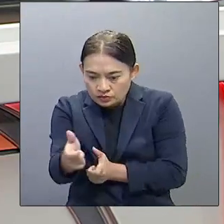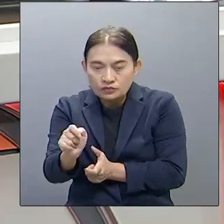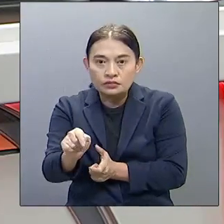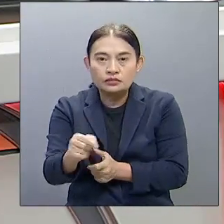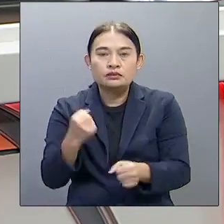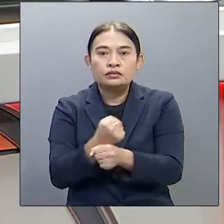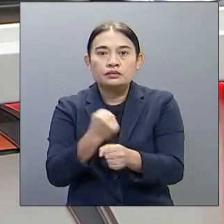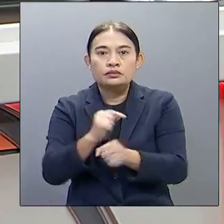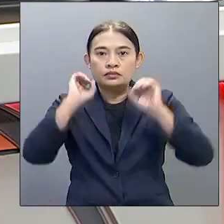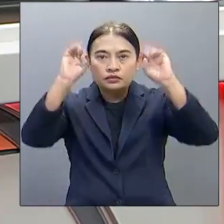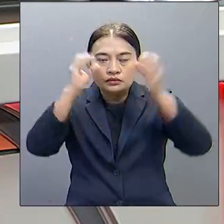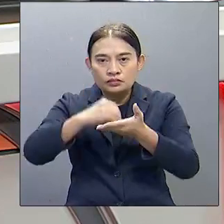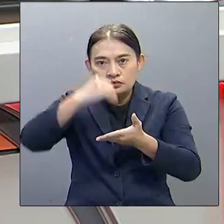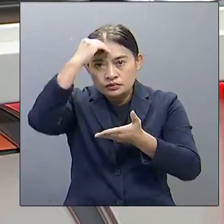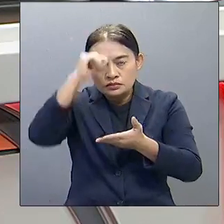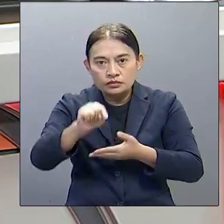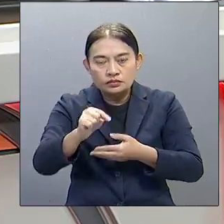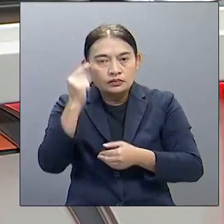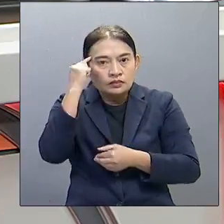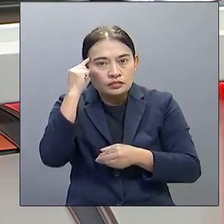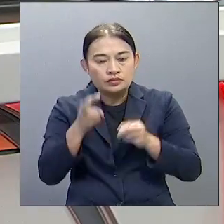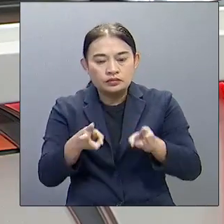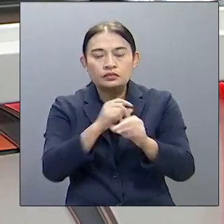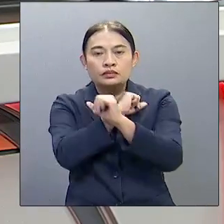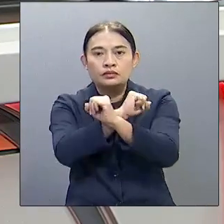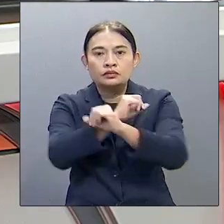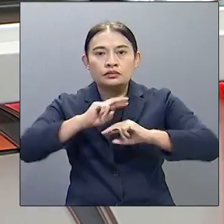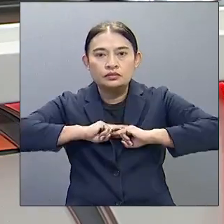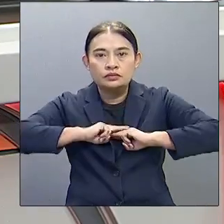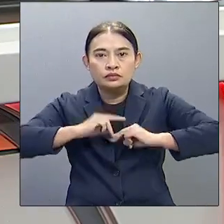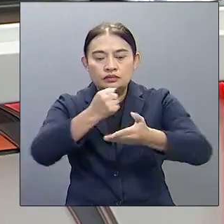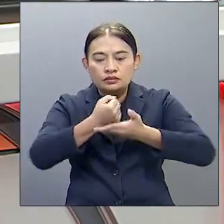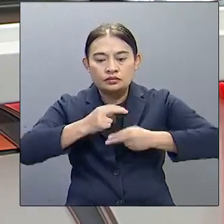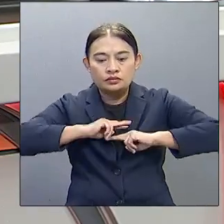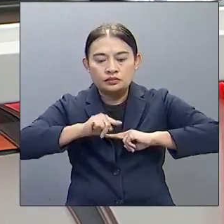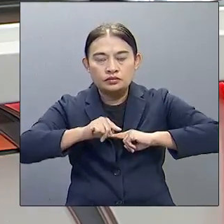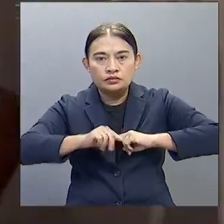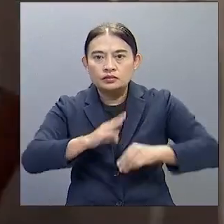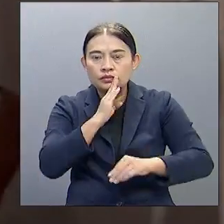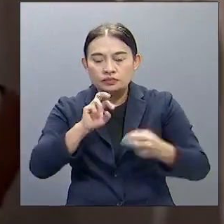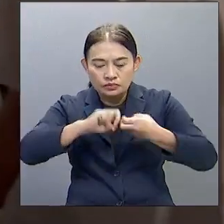ซ้อมให้กับครูและนักเรียนรู้วิธีการป้องกันตัวเองแล้วก็เอาตัวรอดในสถานการณ์จริงค่ะ